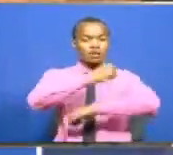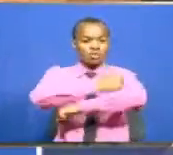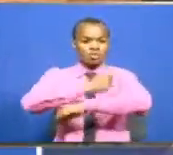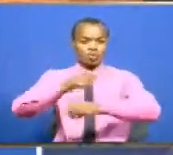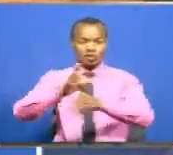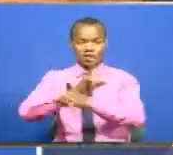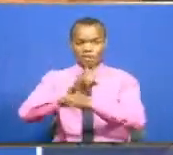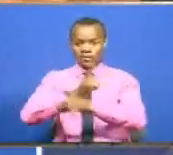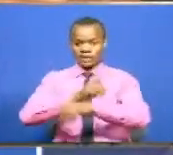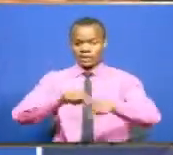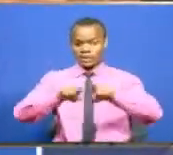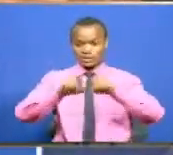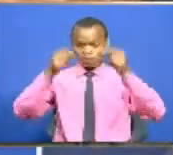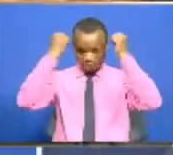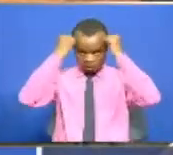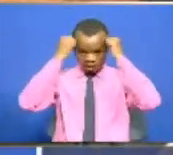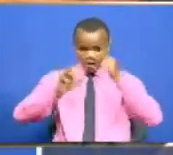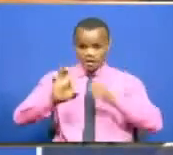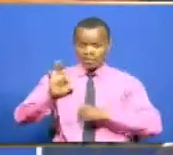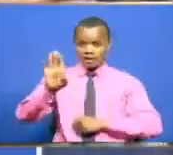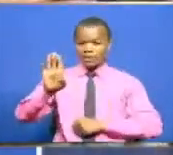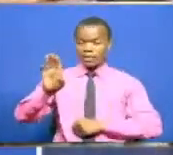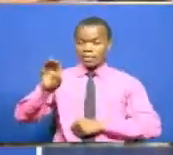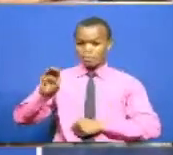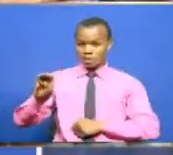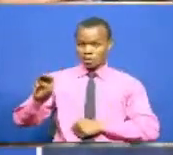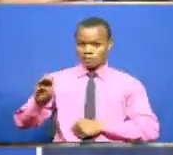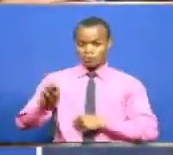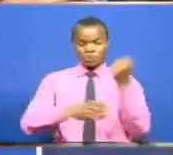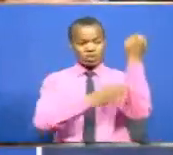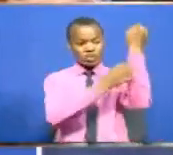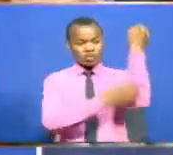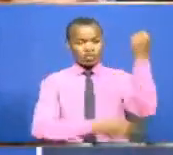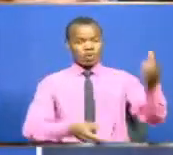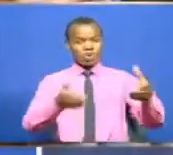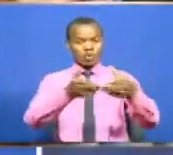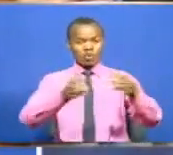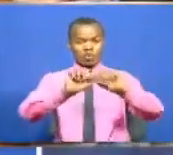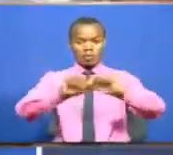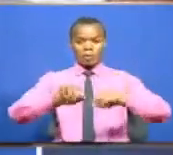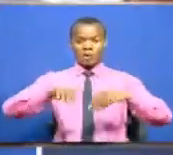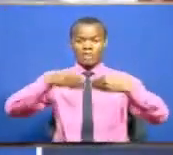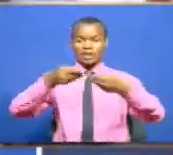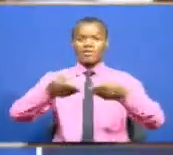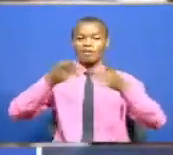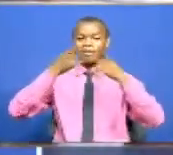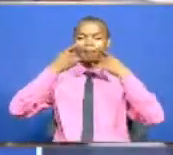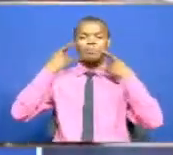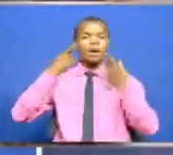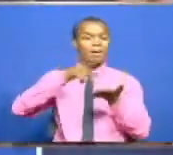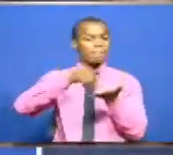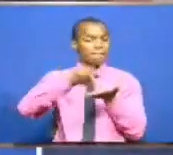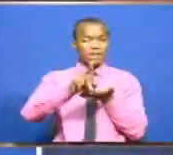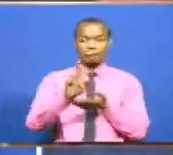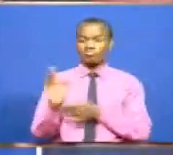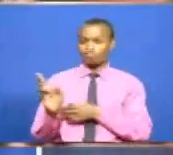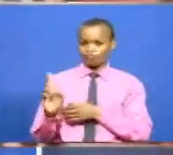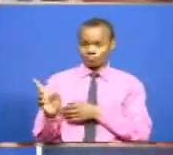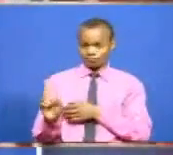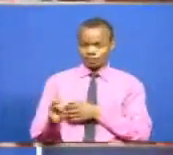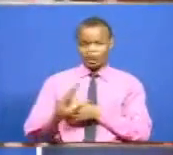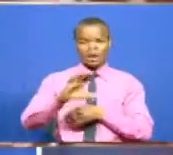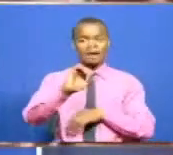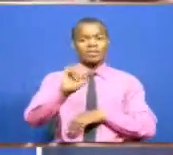huku watoto milioni 3 kutoka jamii maskini wakitarajiwa kupewa barakoa bila malipo. Alitoa hakikisho hilo huku